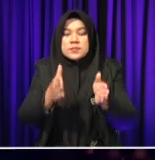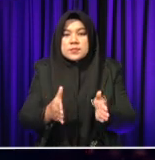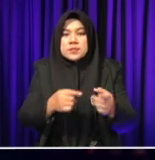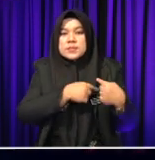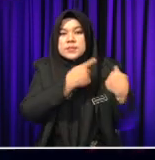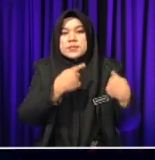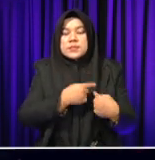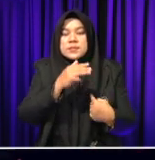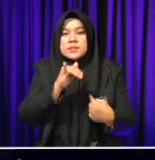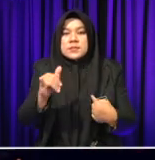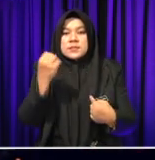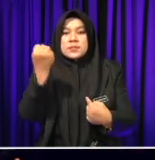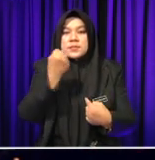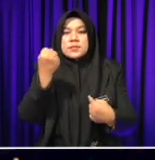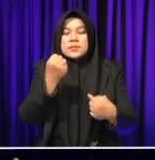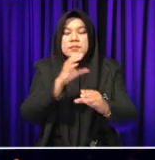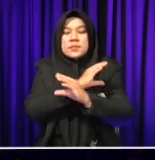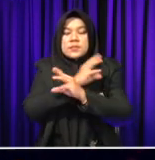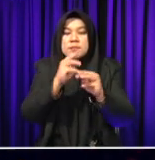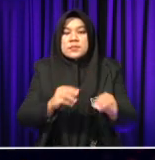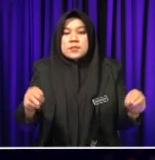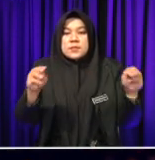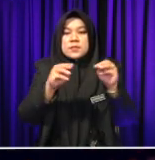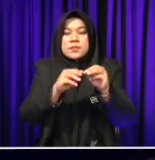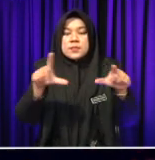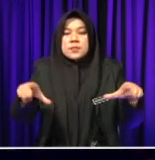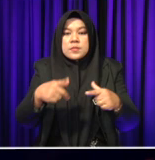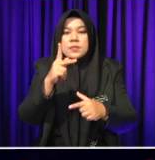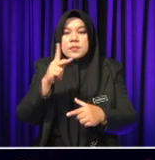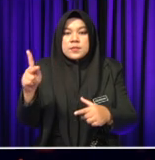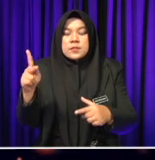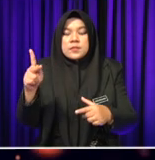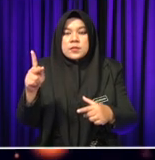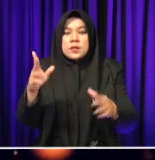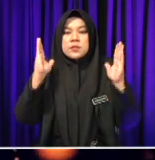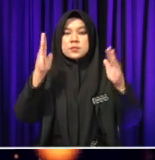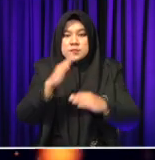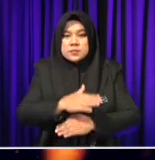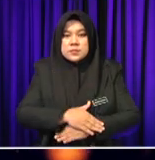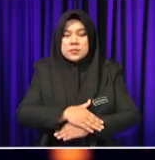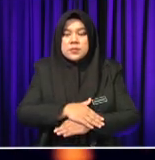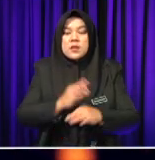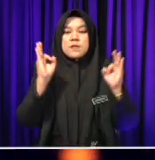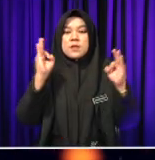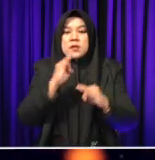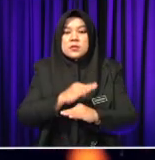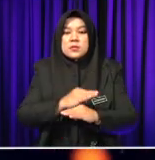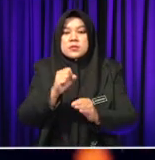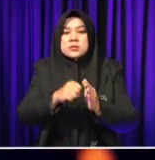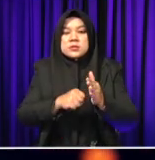sentiasa mencintai masjid ialah melakukan solat fardu secara berjemaah menyertai